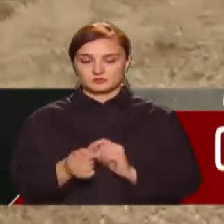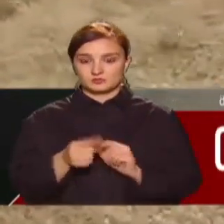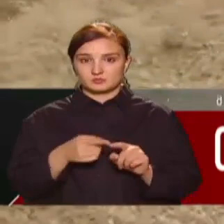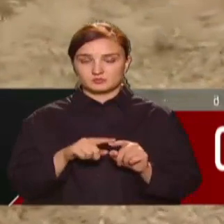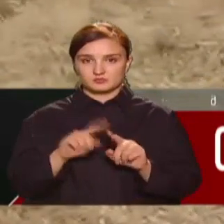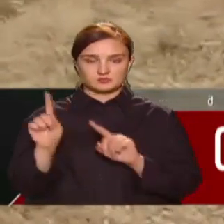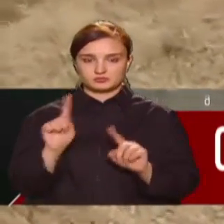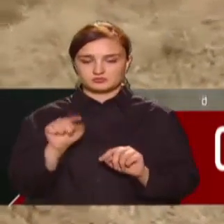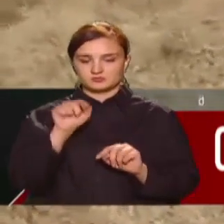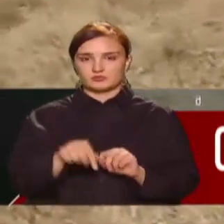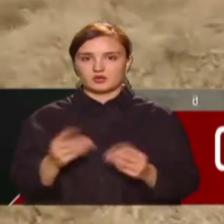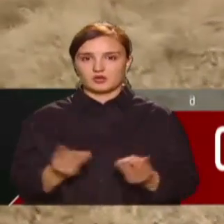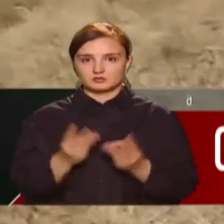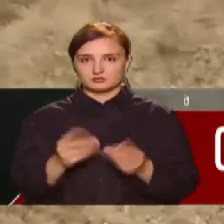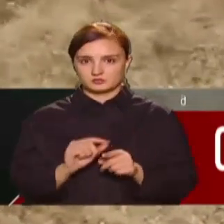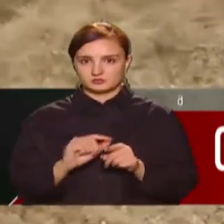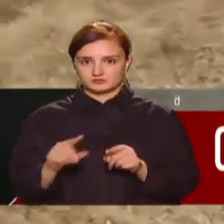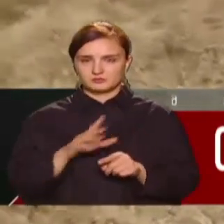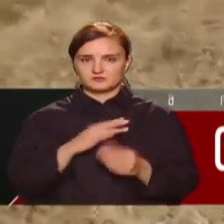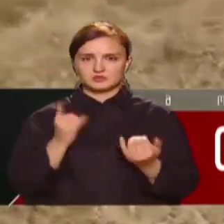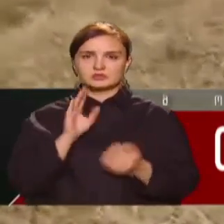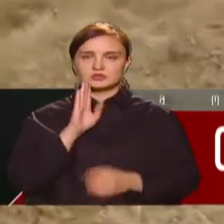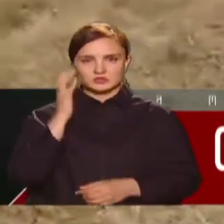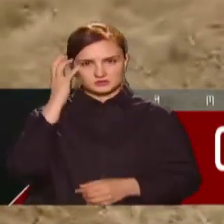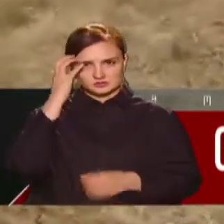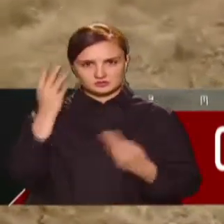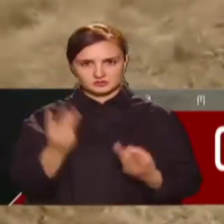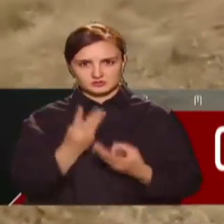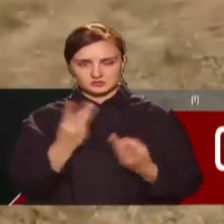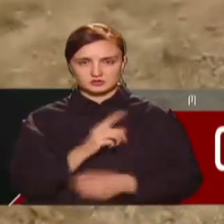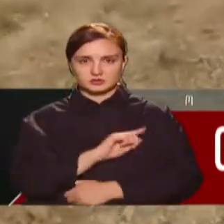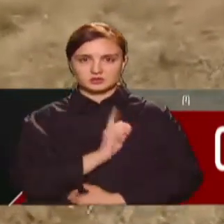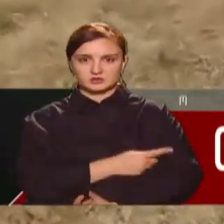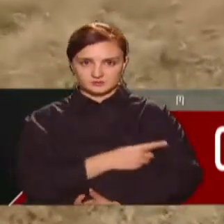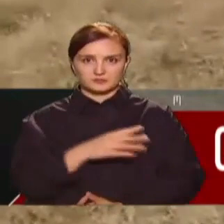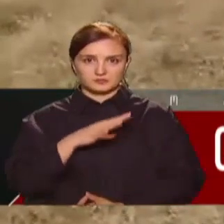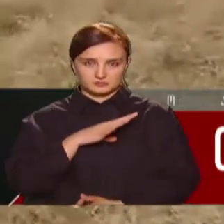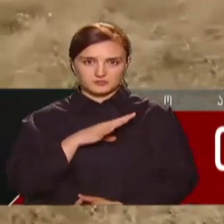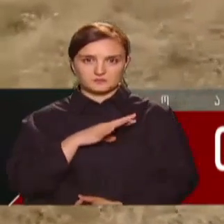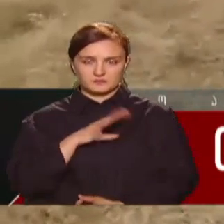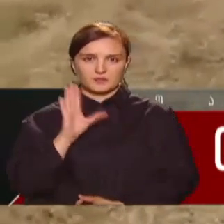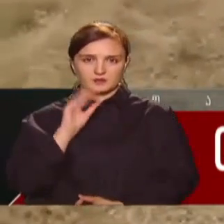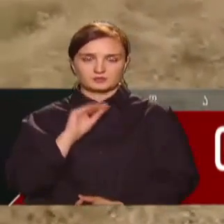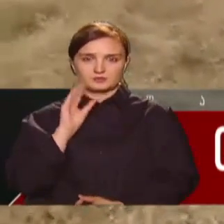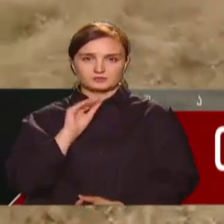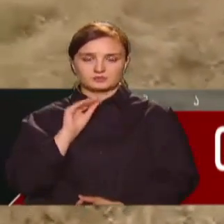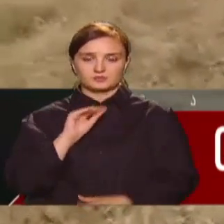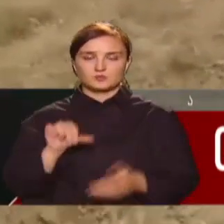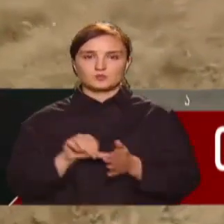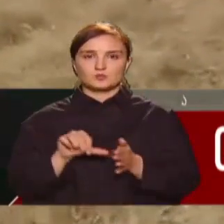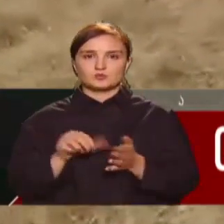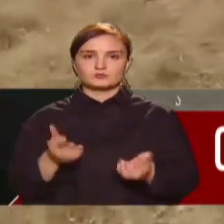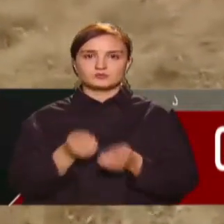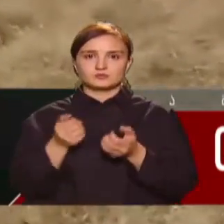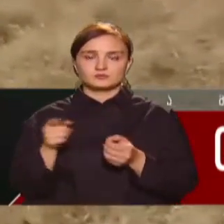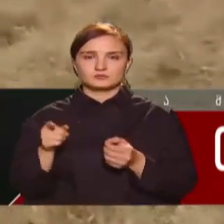khandzari. Dres dilit iqo zlieri dakvamlianeba. Magram muachdinis samashvelo